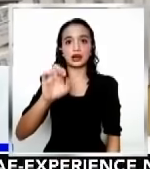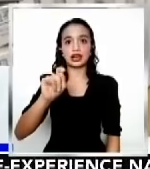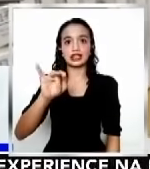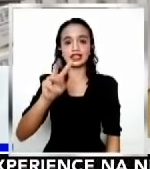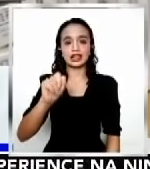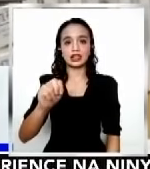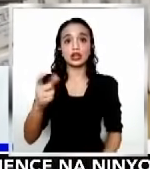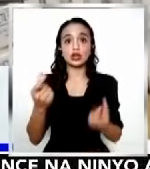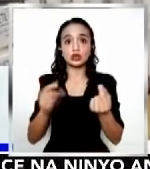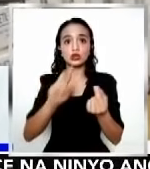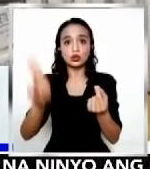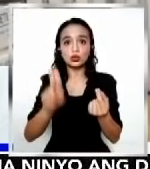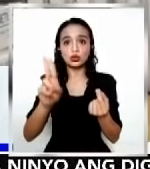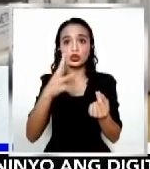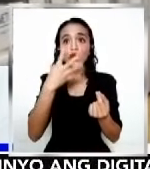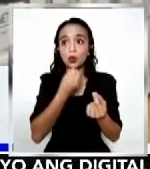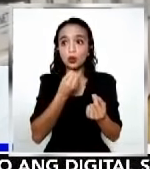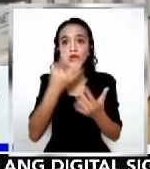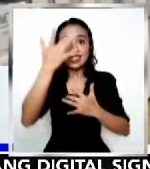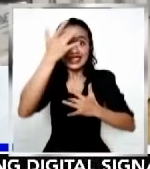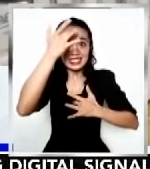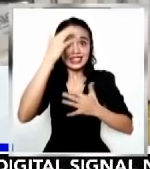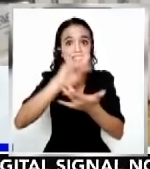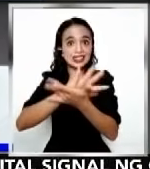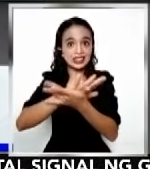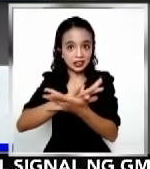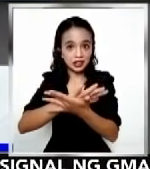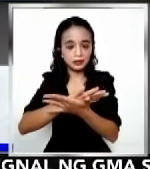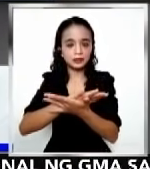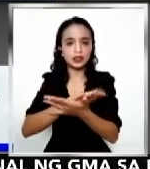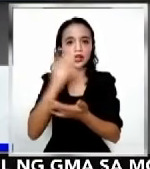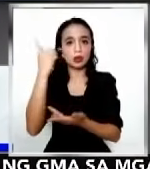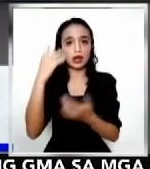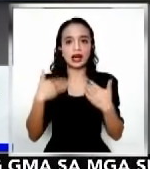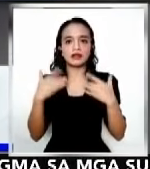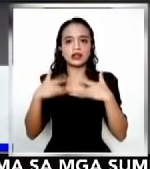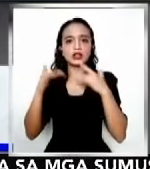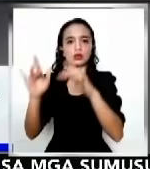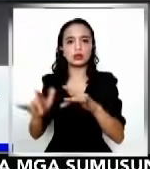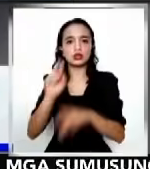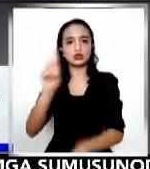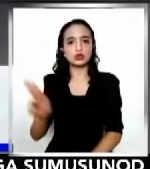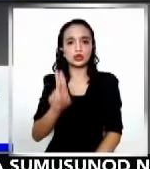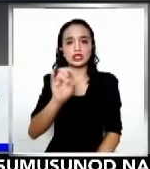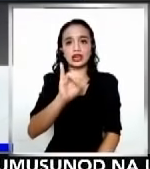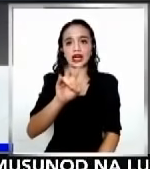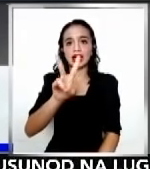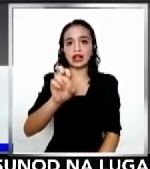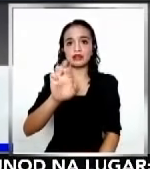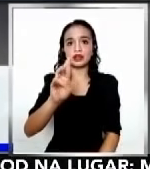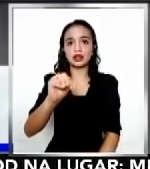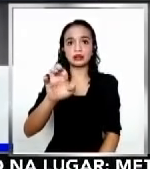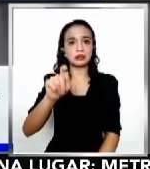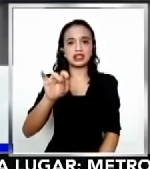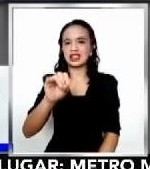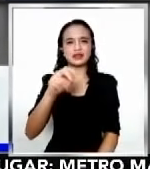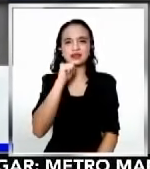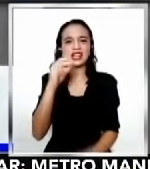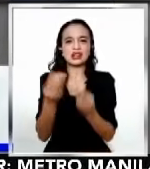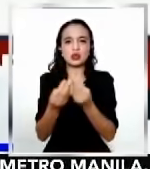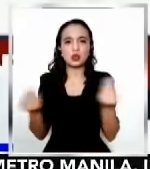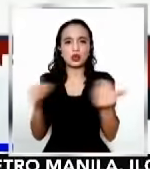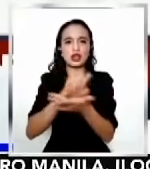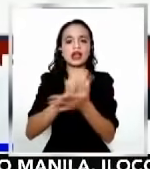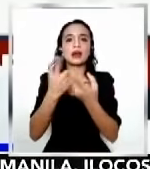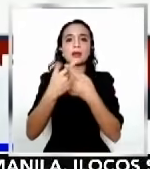may COVID-19 sa bisa ng Compassionate Use Permit. Ang ivermectin kasi ay hindi gamot sa COVID, kundi isang antiparasitic